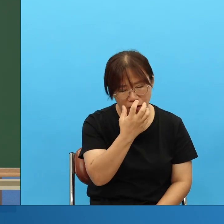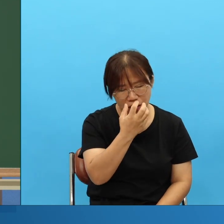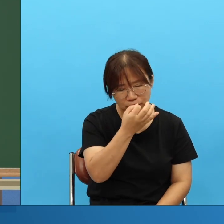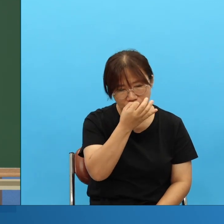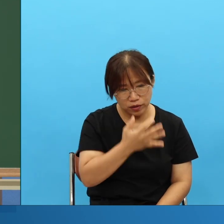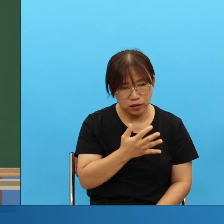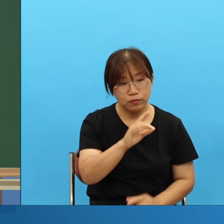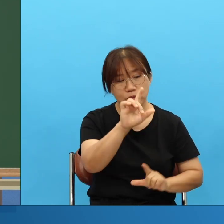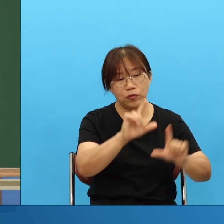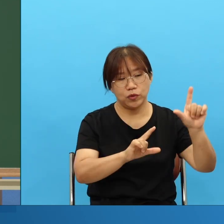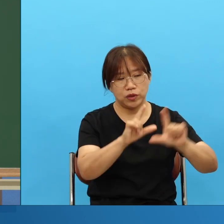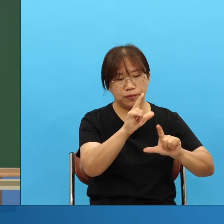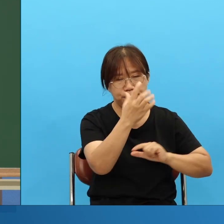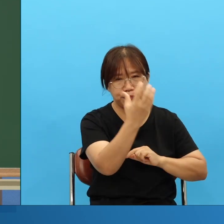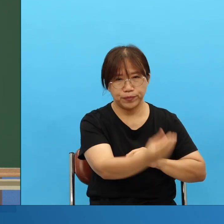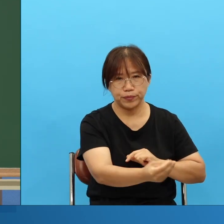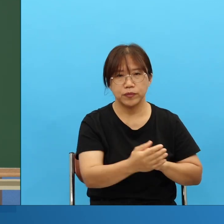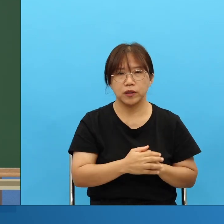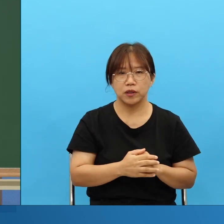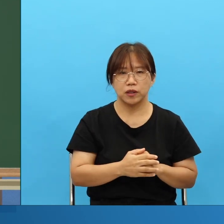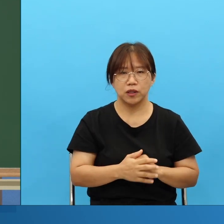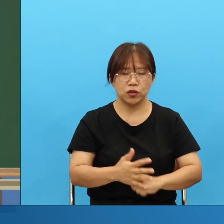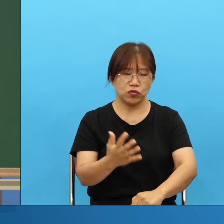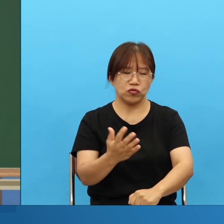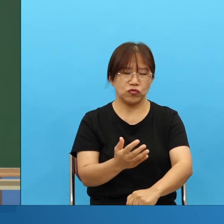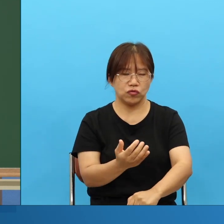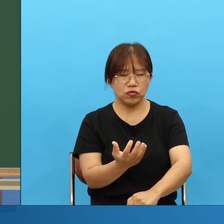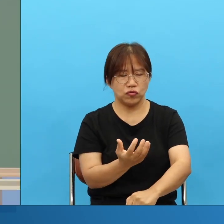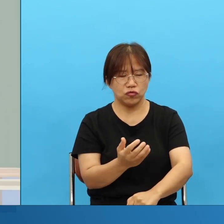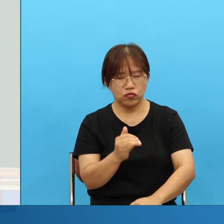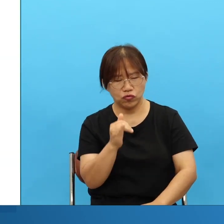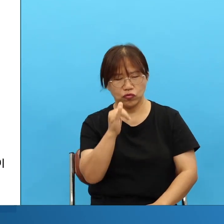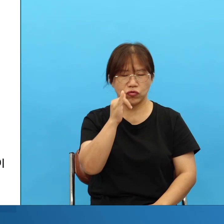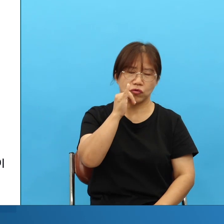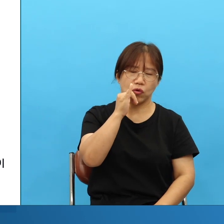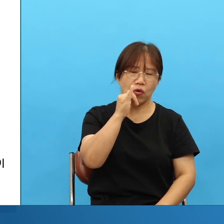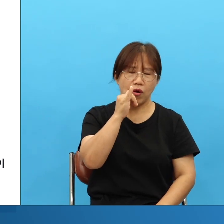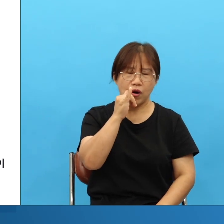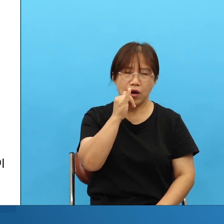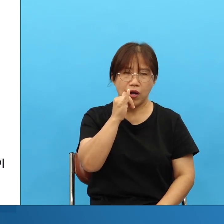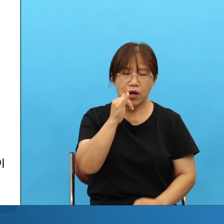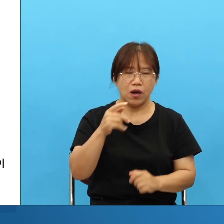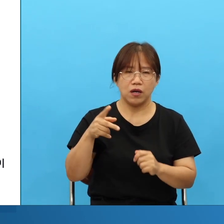그만큼 이제 참 중독의 문제는 끈질기구나. 다음.